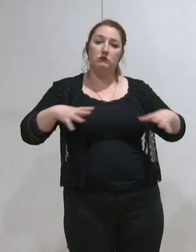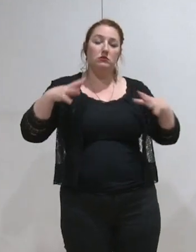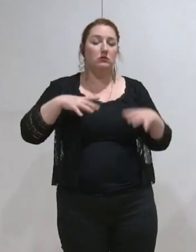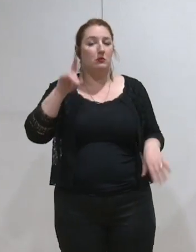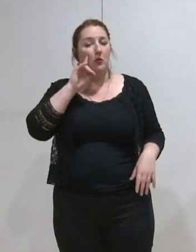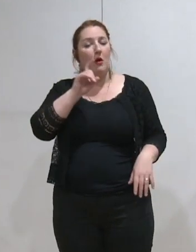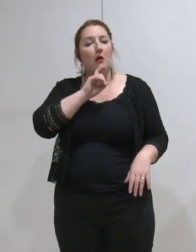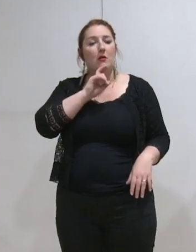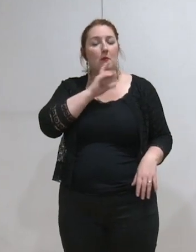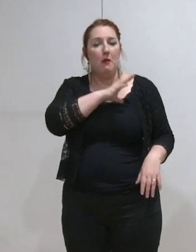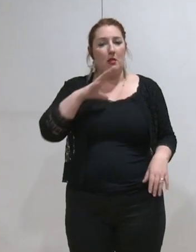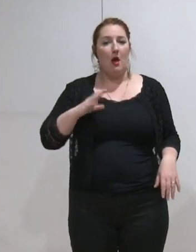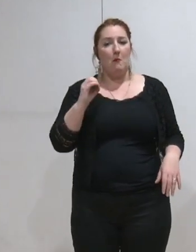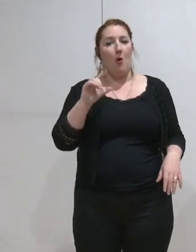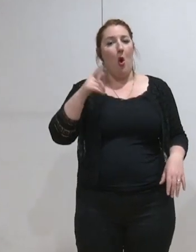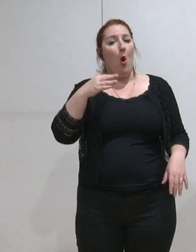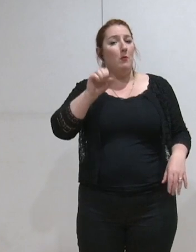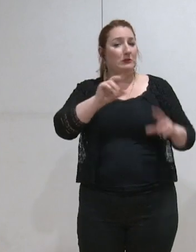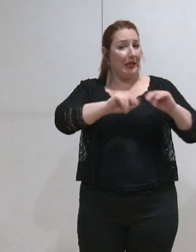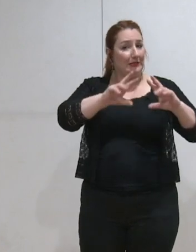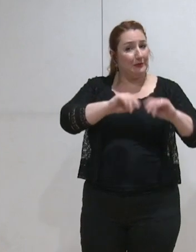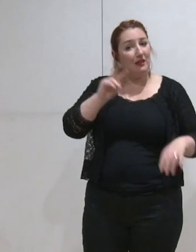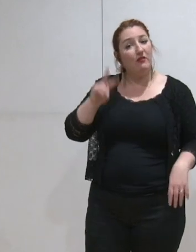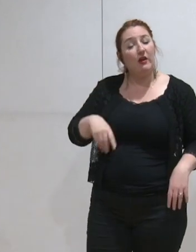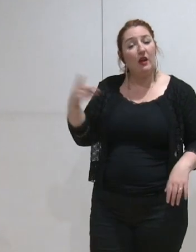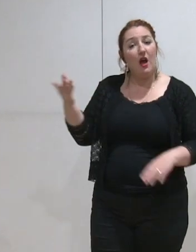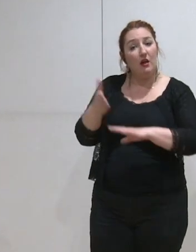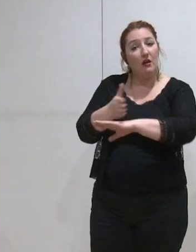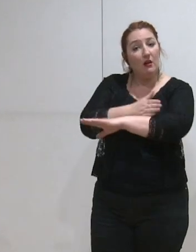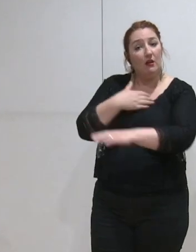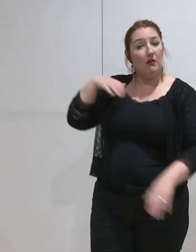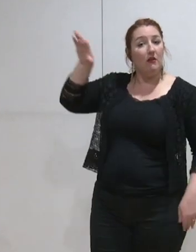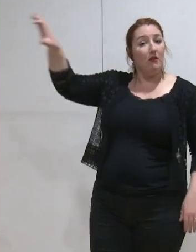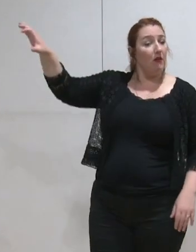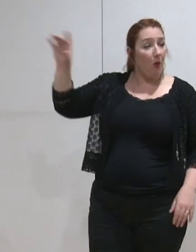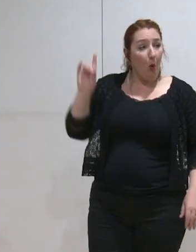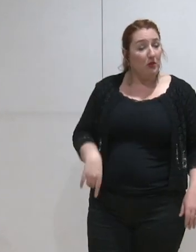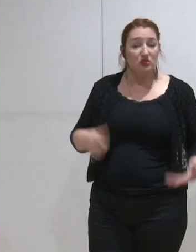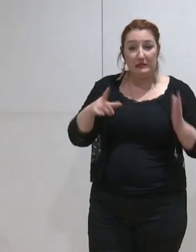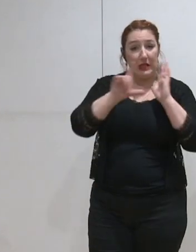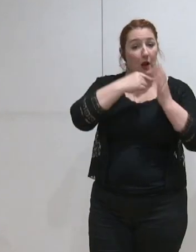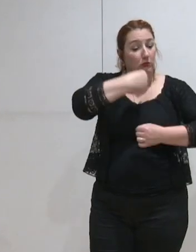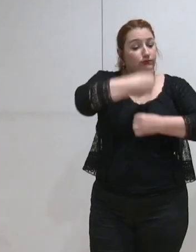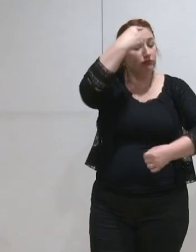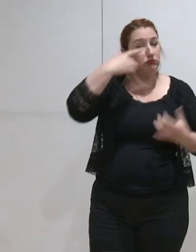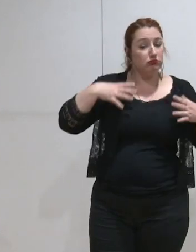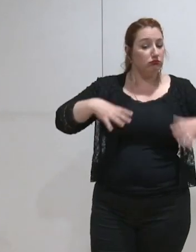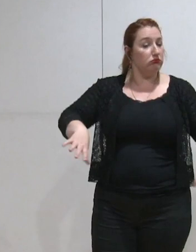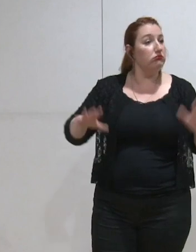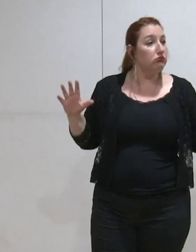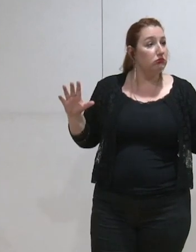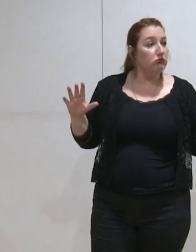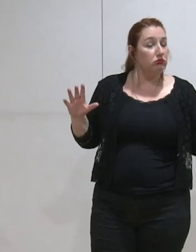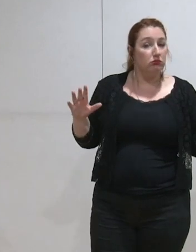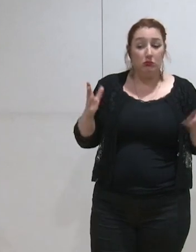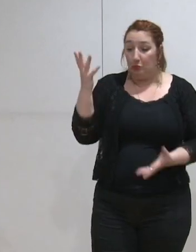présentation de la délibération les sessions de part à la métropole sont obligatoires c'est quelque chose qui est prévu par la loi donc on